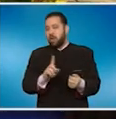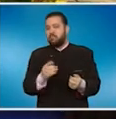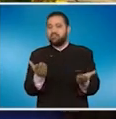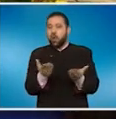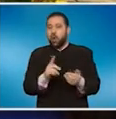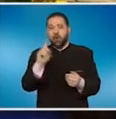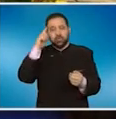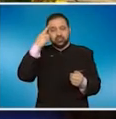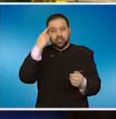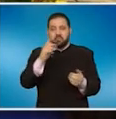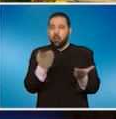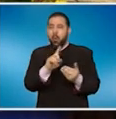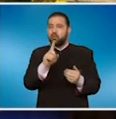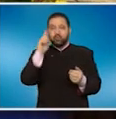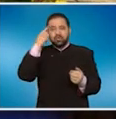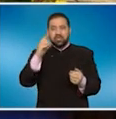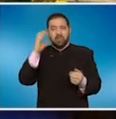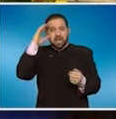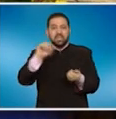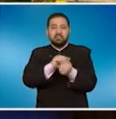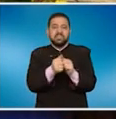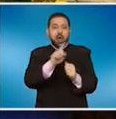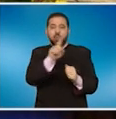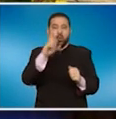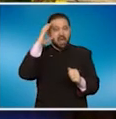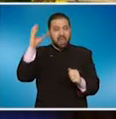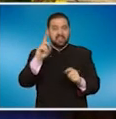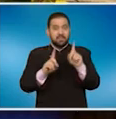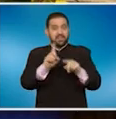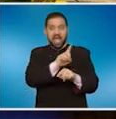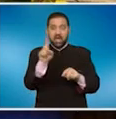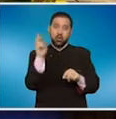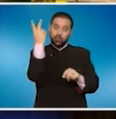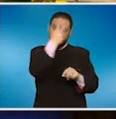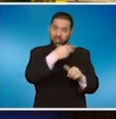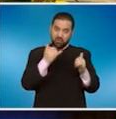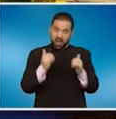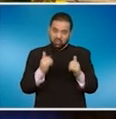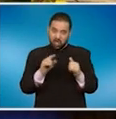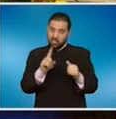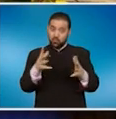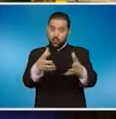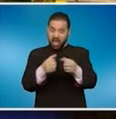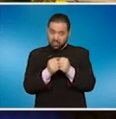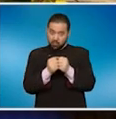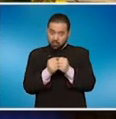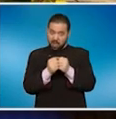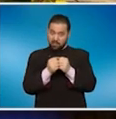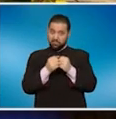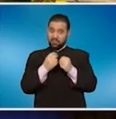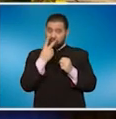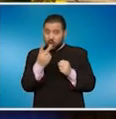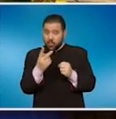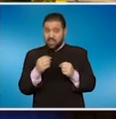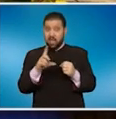ori nu știm, ori credem, ori nu credem în acestea, aceasta este o realitate. Dacă noi conștientizăm și ne asumăm și ne uităm de la Sfântul